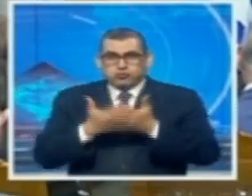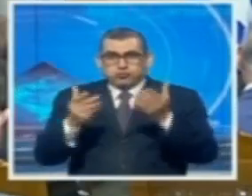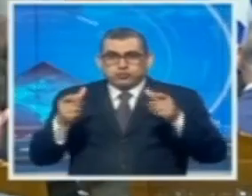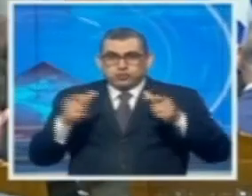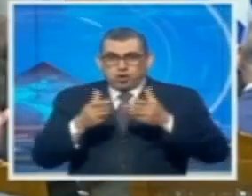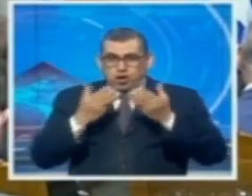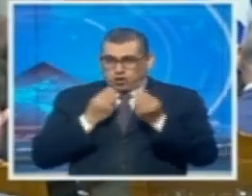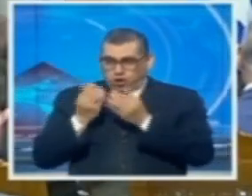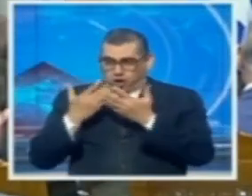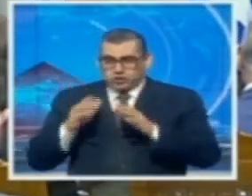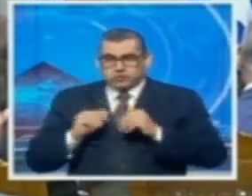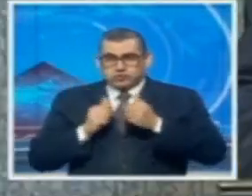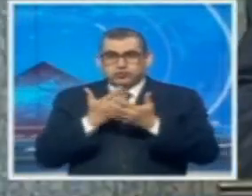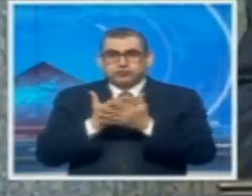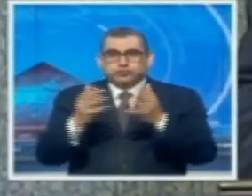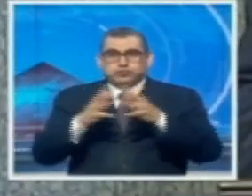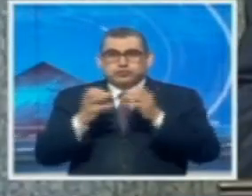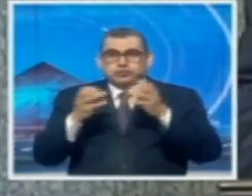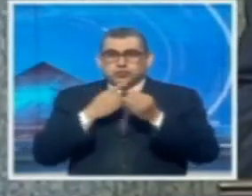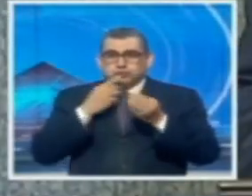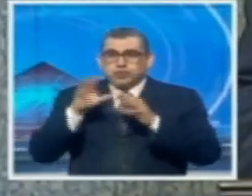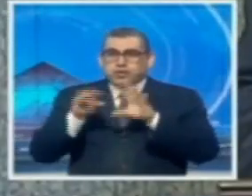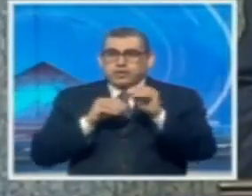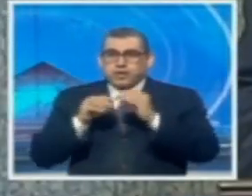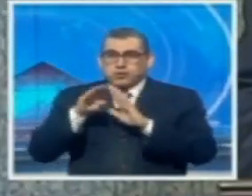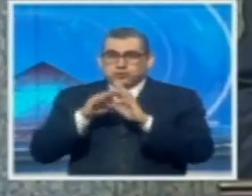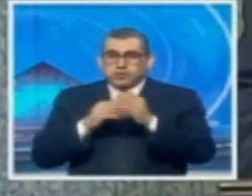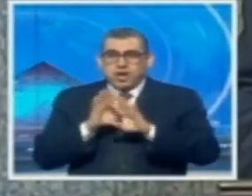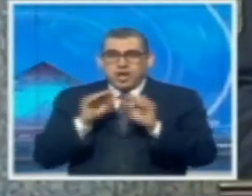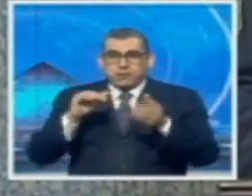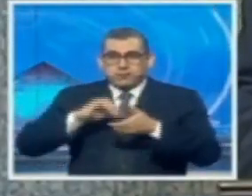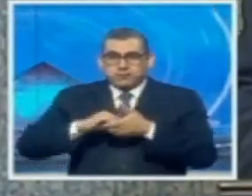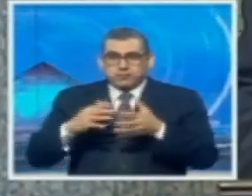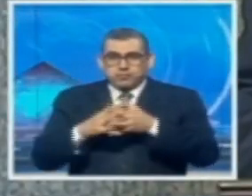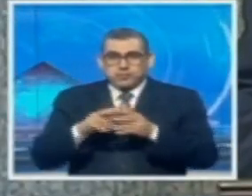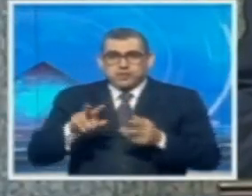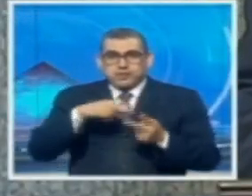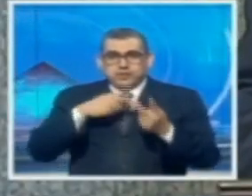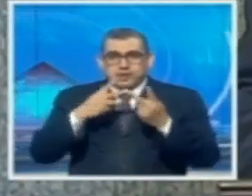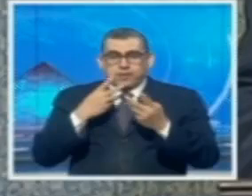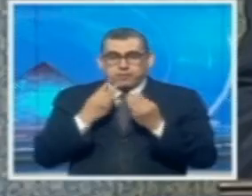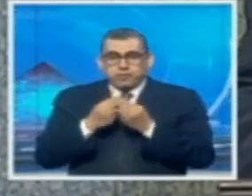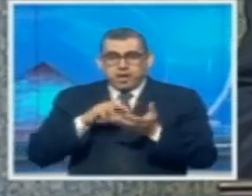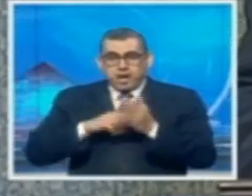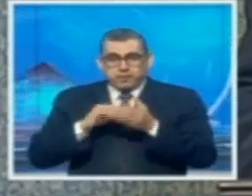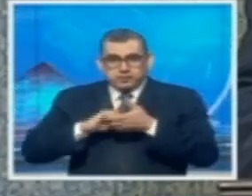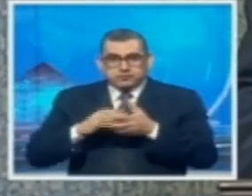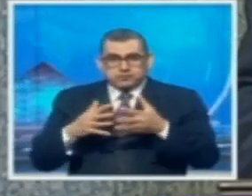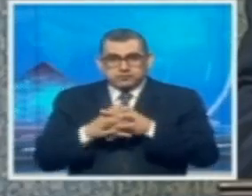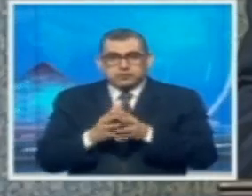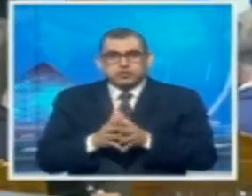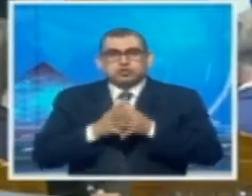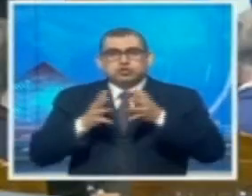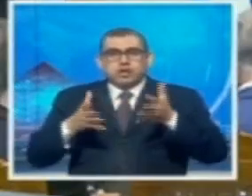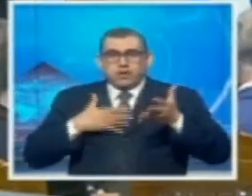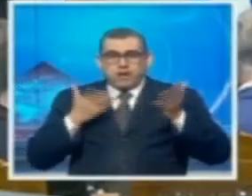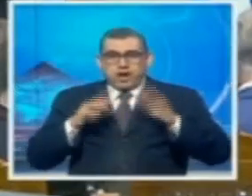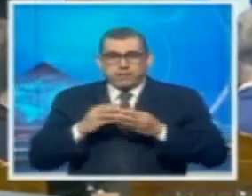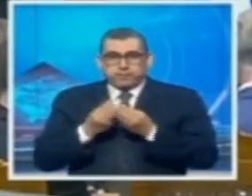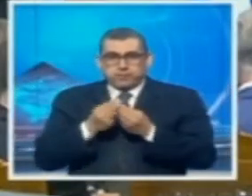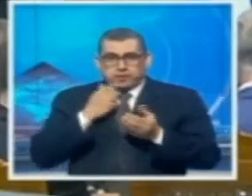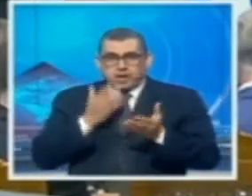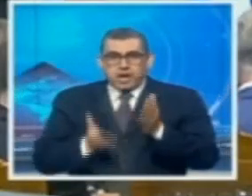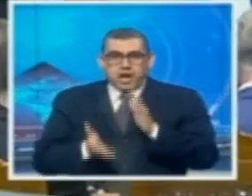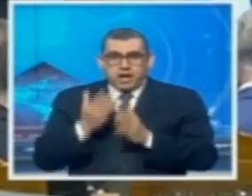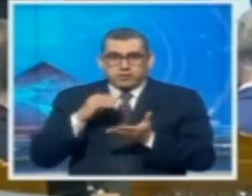المباحثات أن المناقشات تناولت مجمل العلاقات الثنائية وسبل تعزيزها في مختلف المجالات لا